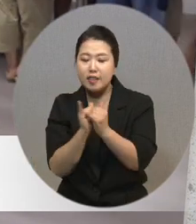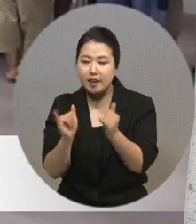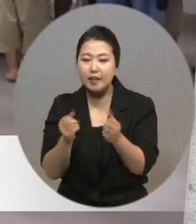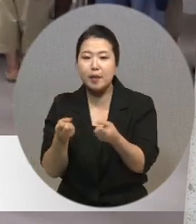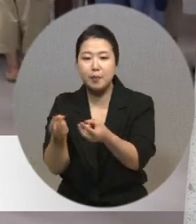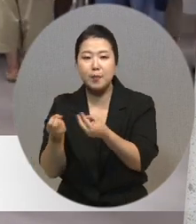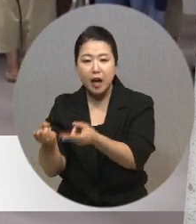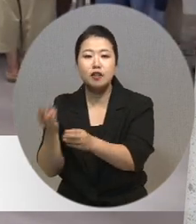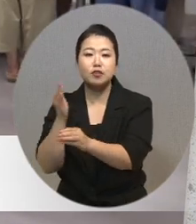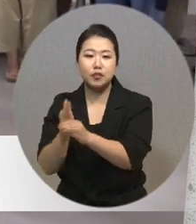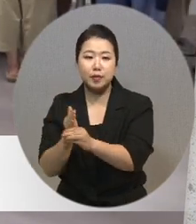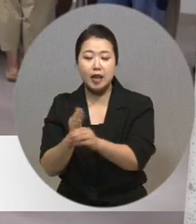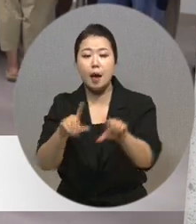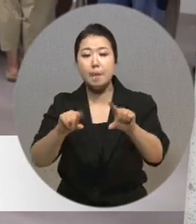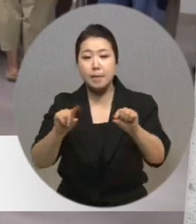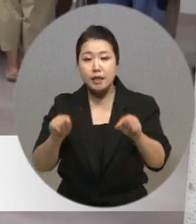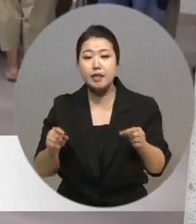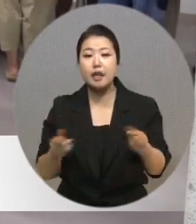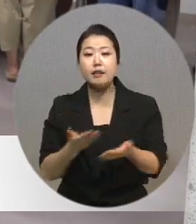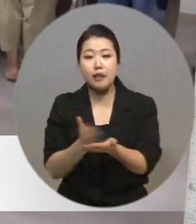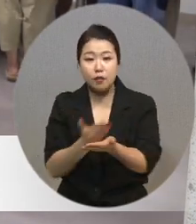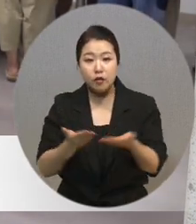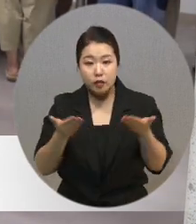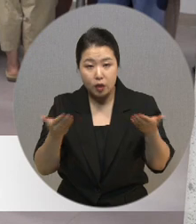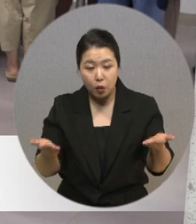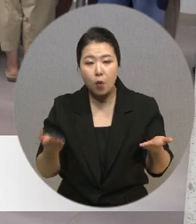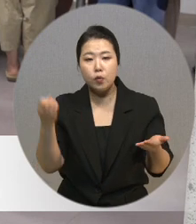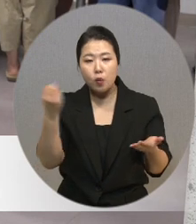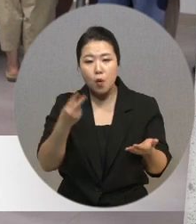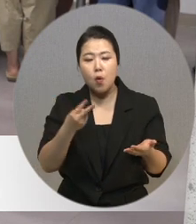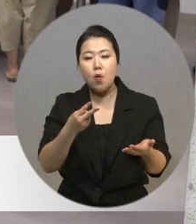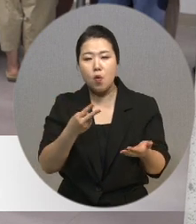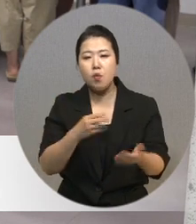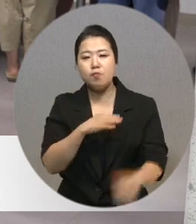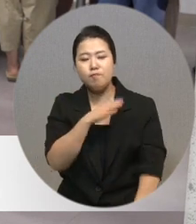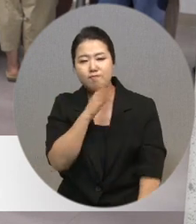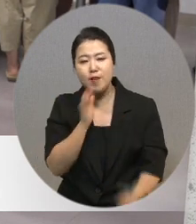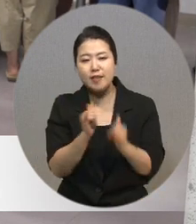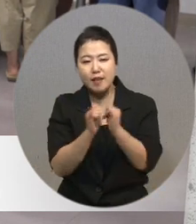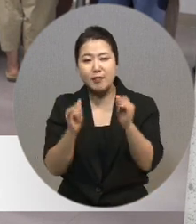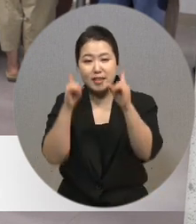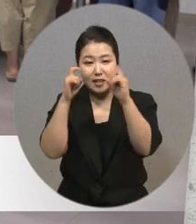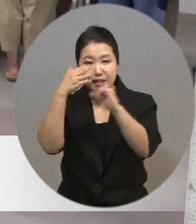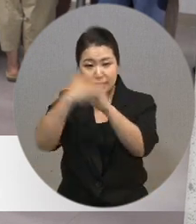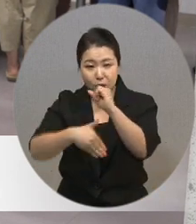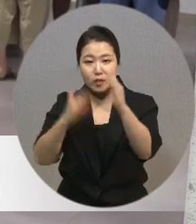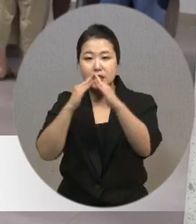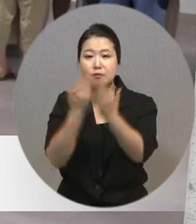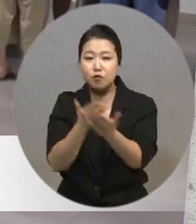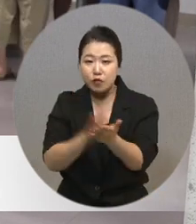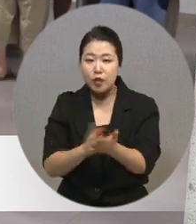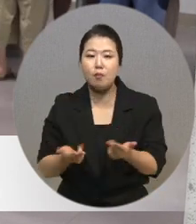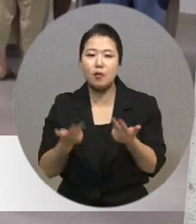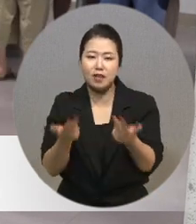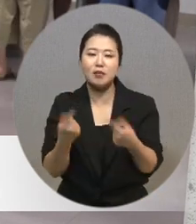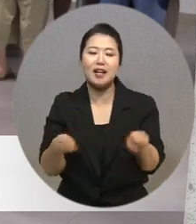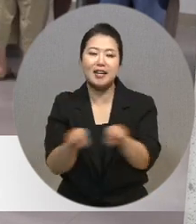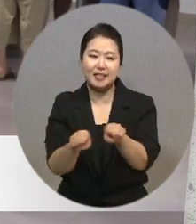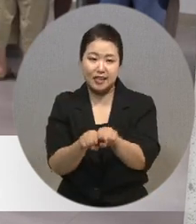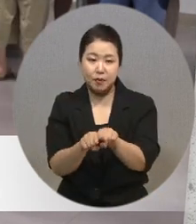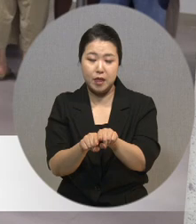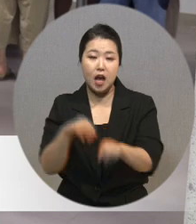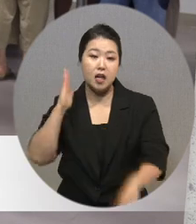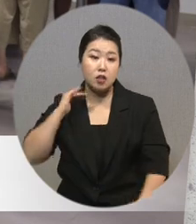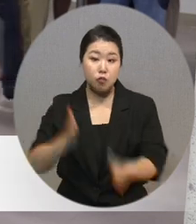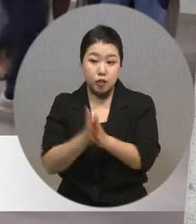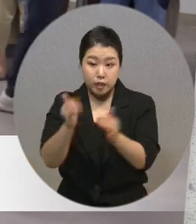반찬 봉사와 더불어서 영정사진 봉사와 집사도 더불어서 하고하고 있습니다의구나